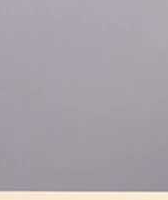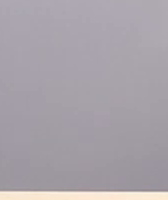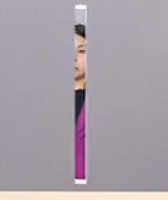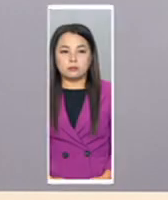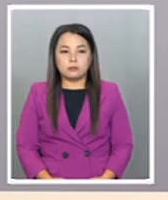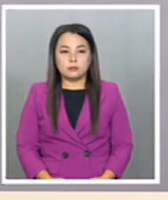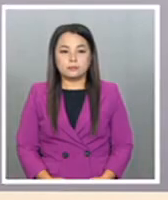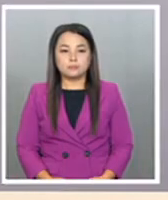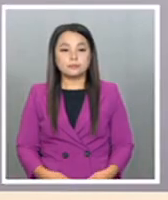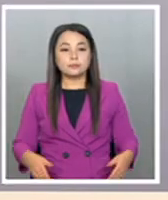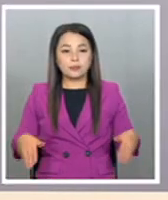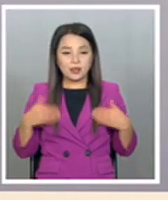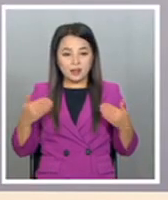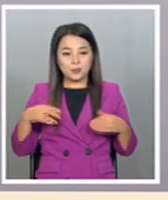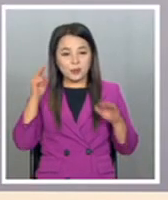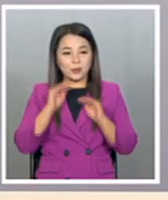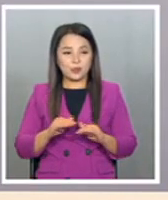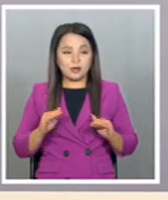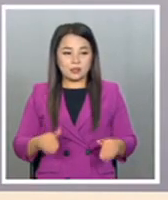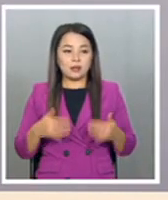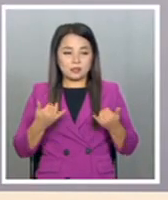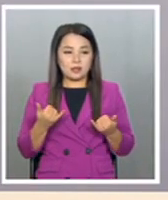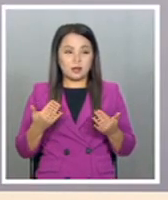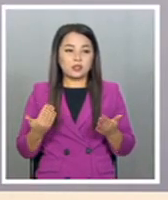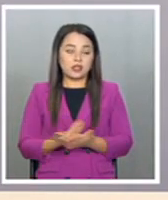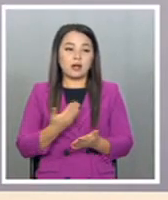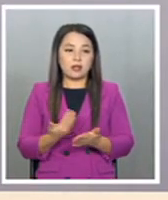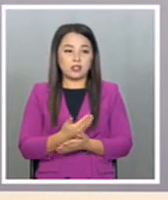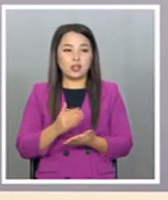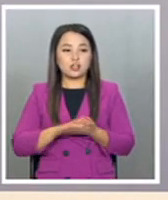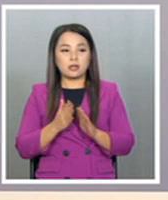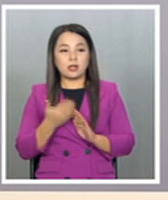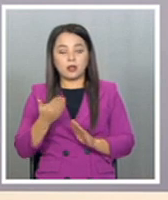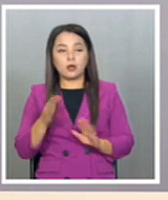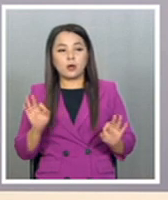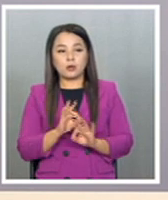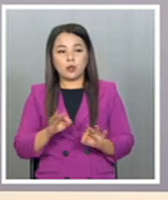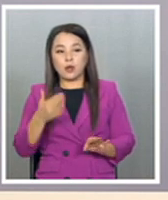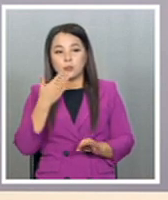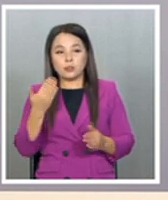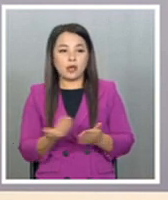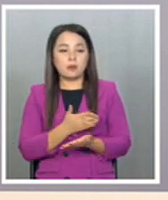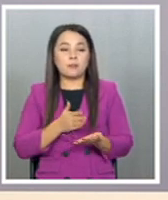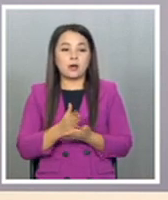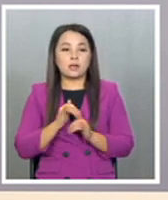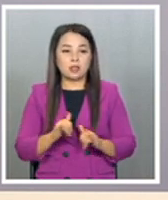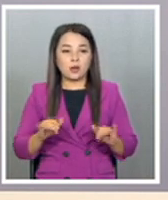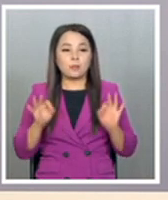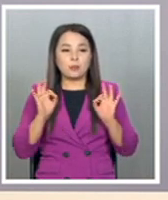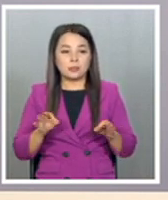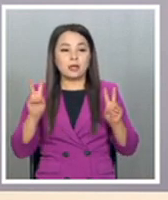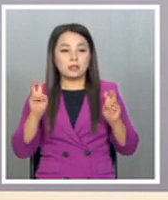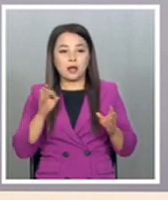Сәлеметсіздер ме, оқушылар? Бүгінгі сабақта жаһандану жағдайында ұлттық музыка өнерін жаңа бағытта жаңғырту дұрыс па